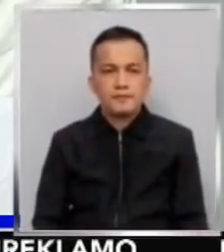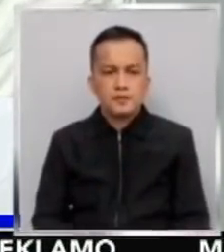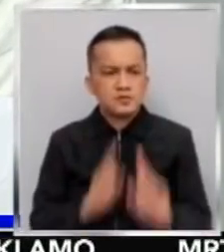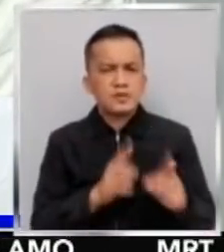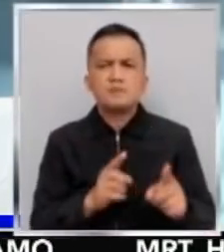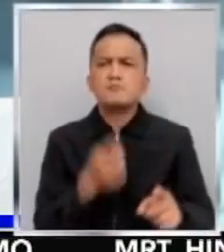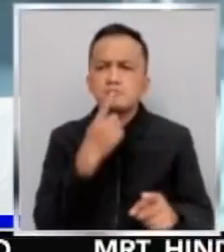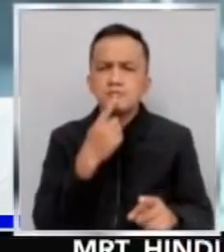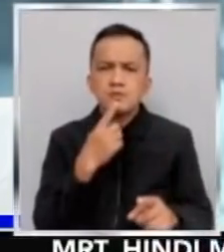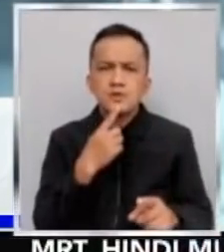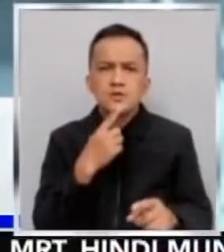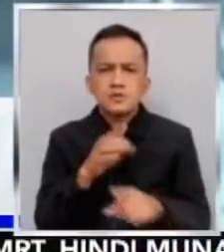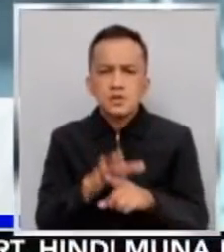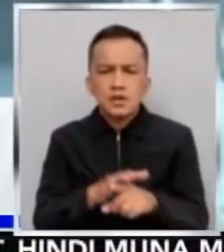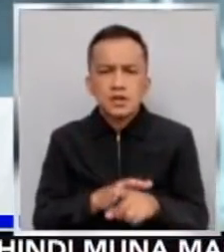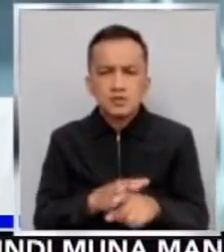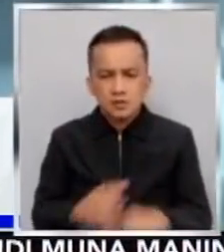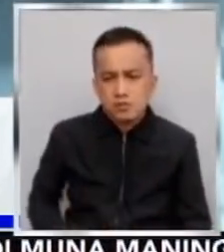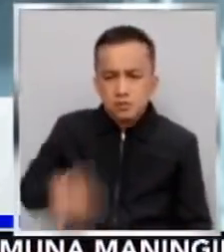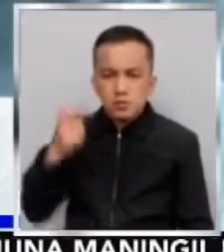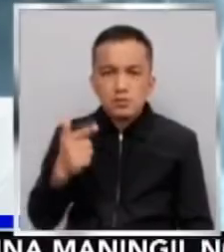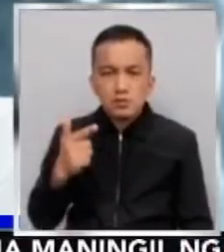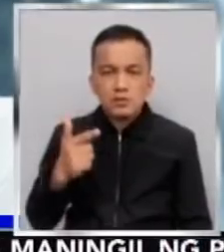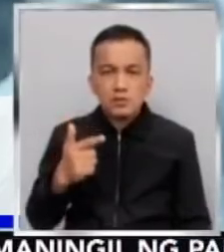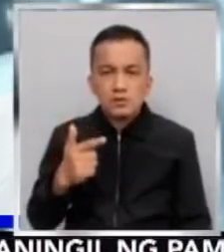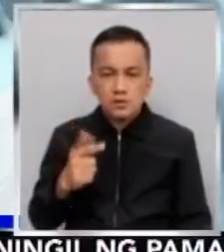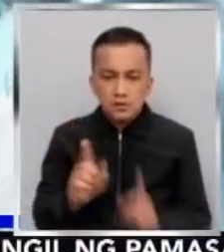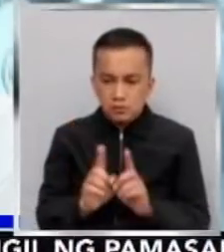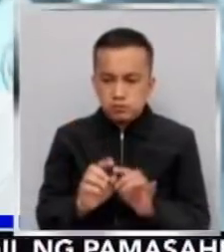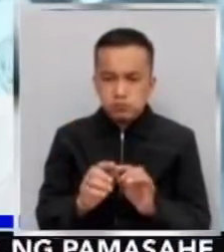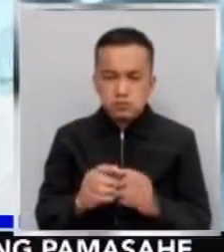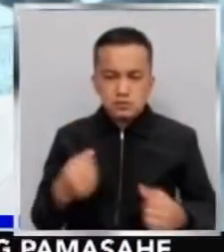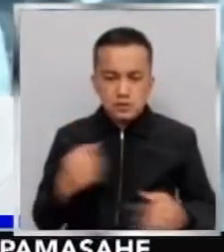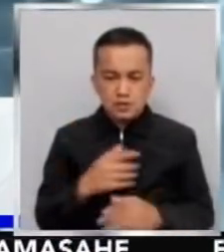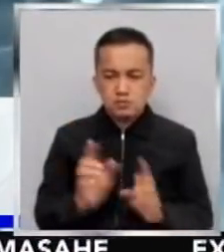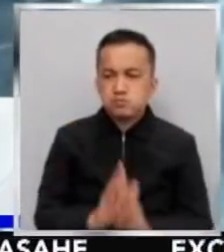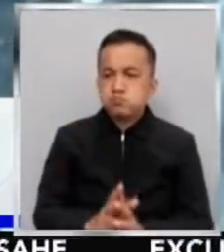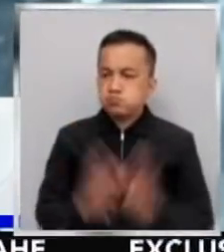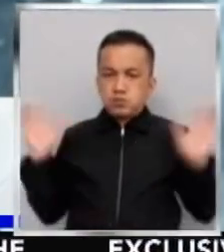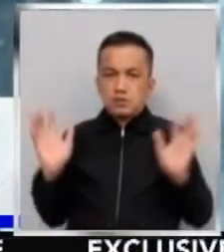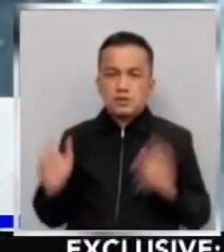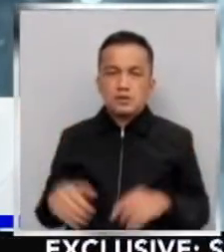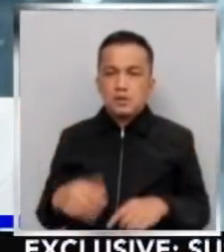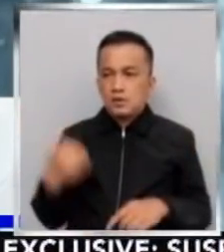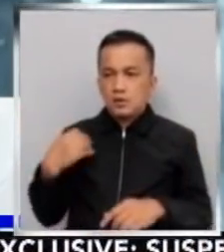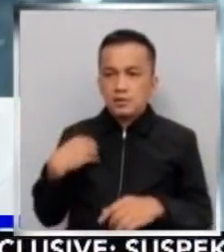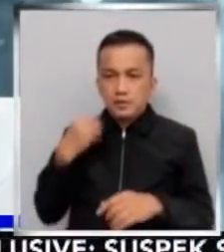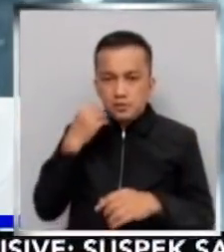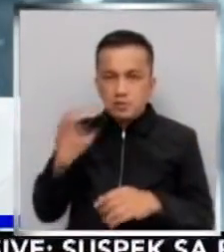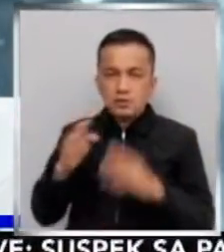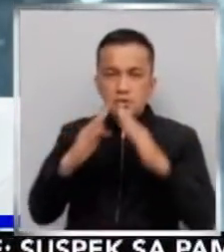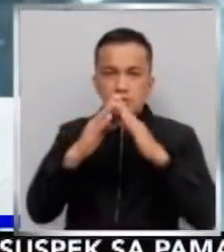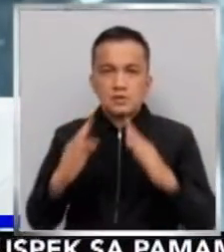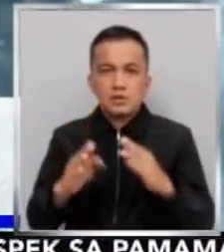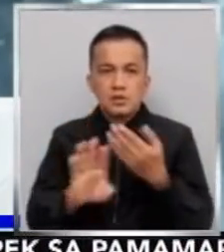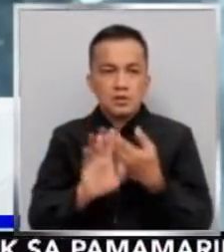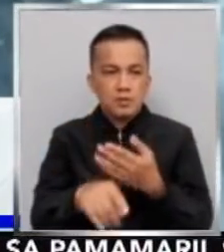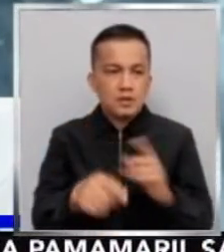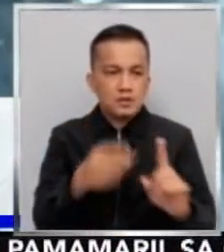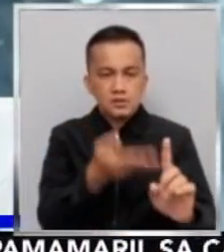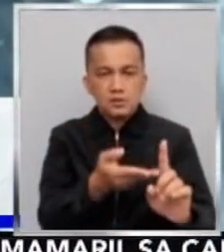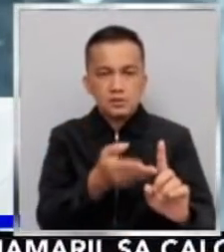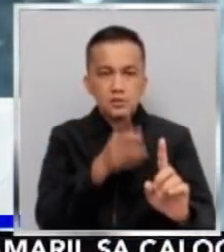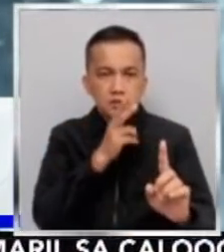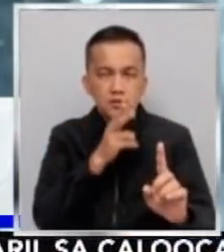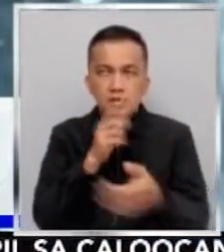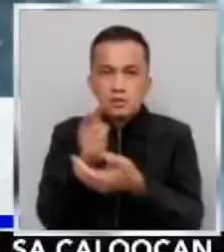bunot ang baril. Sa takot, nagtakbuhan na raw sila. Pero hindi pa man sila nakaka-uwi sa kanilang mga bahay, bumalik daw ang suspect at pinagbabaril na